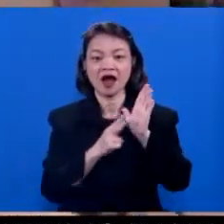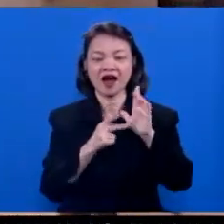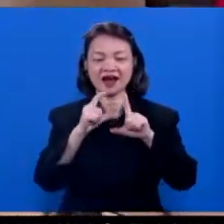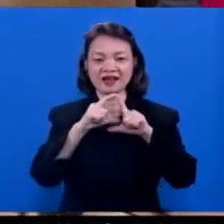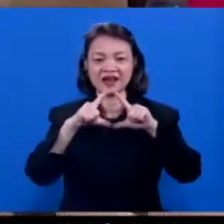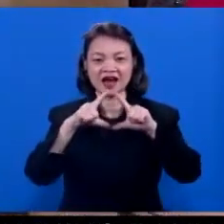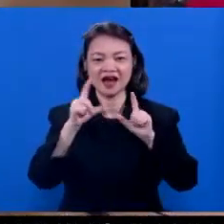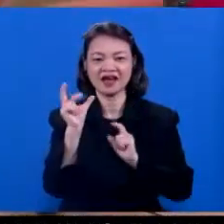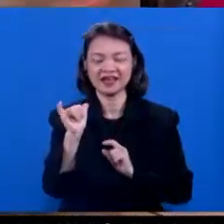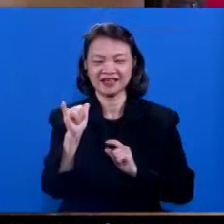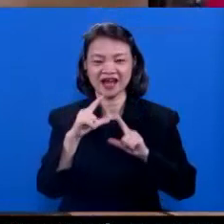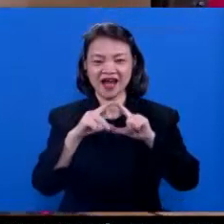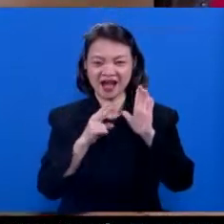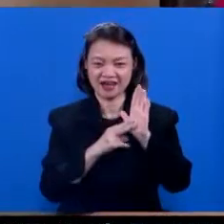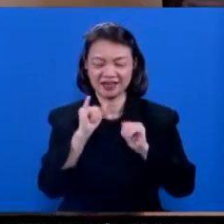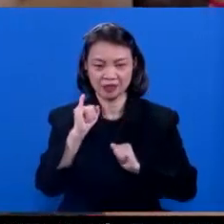Sudah sejak